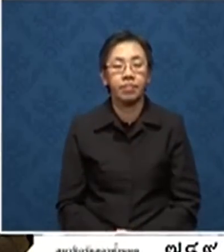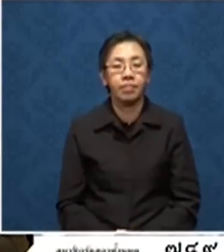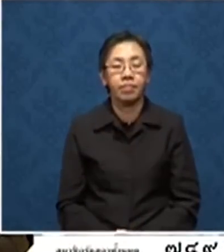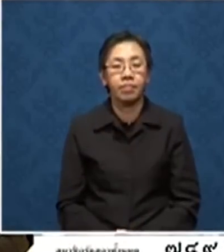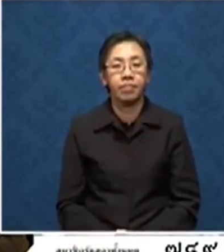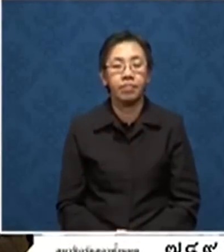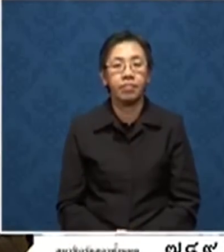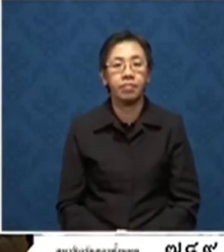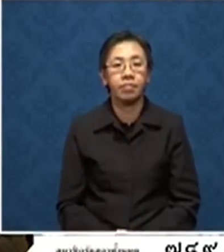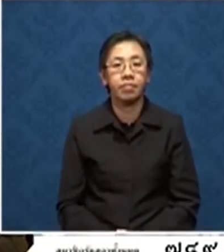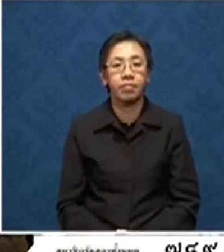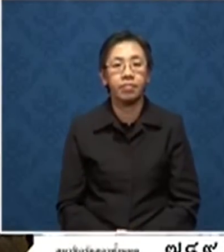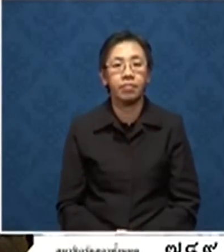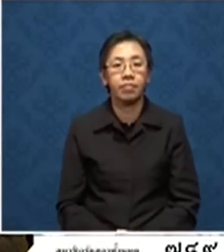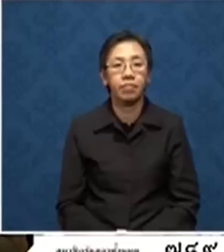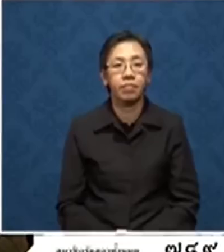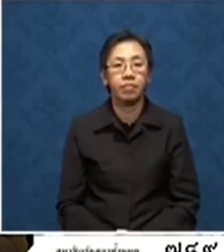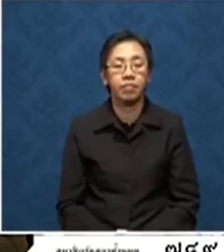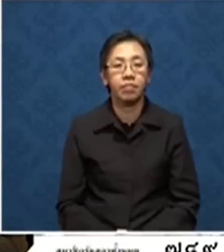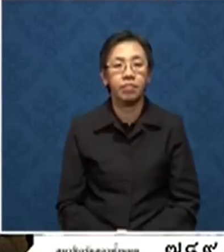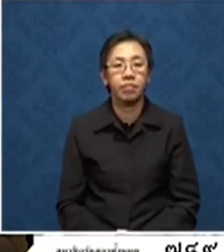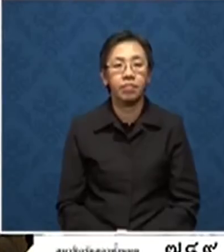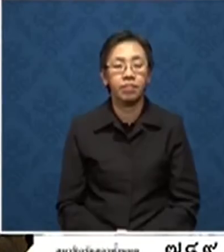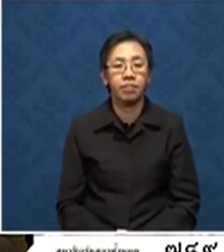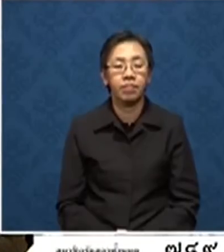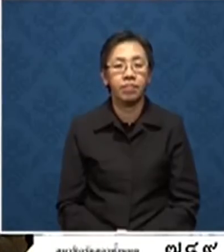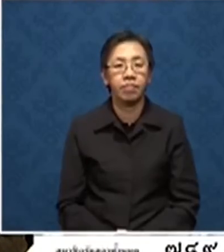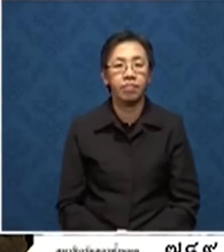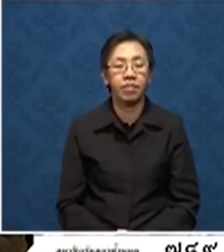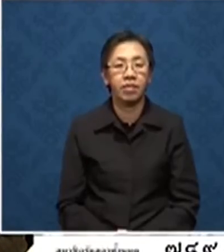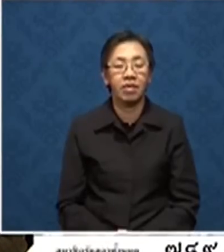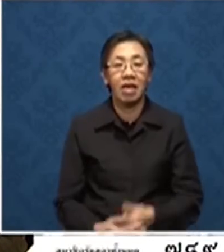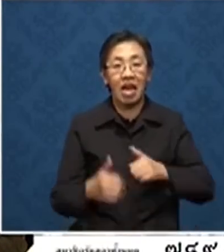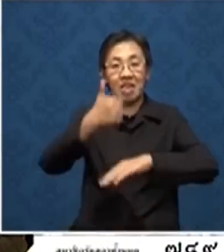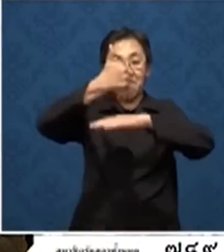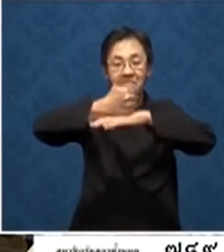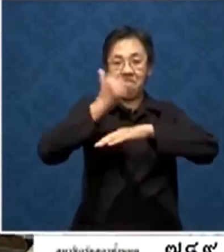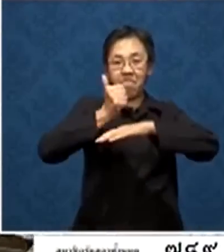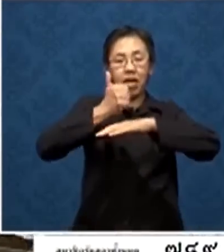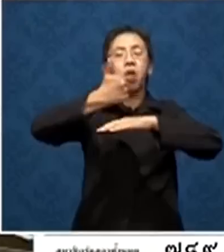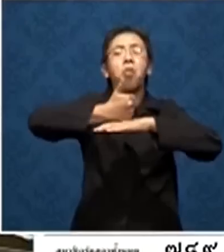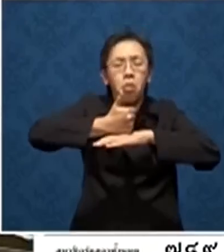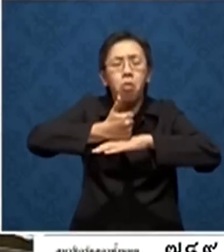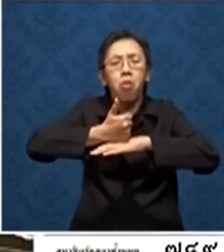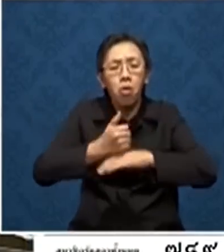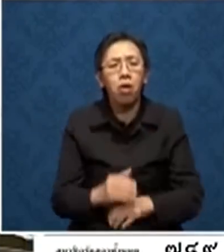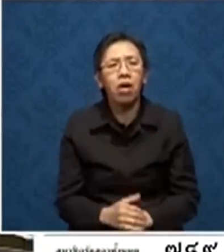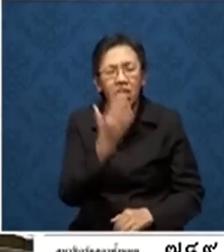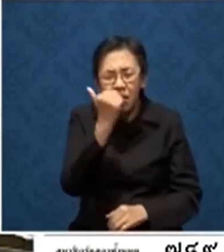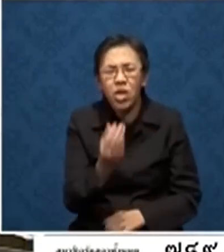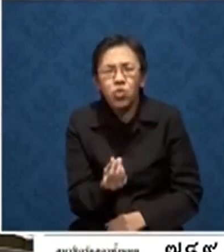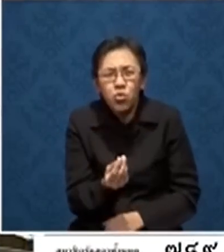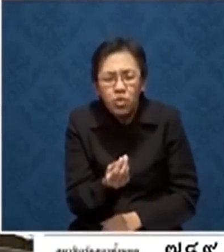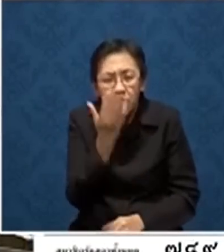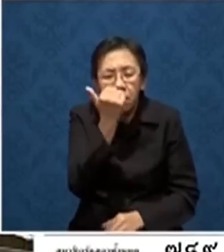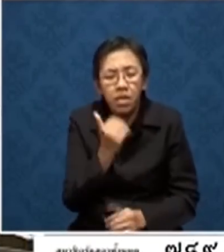ก็พระบาทสมเด็จพระเจ้าอยู่หัวนะครับนี่คือประมุขถ้าท่านบอกให้แล้วทำไมต้องรีบร้อนขนาด